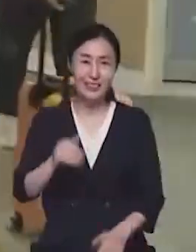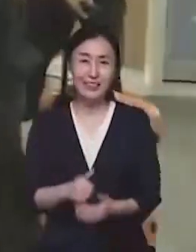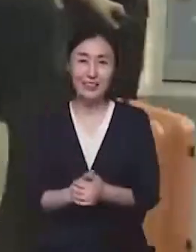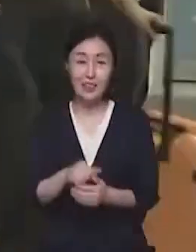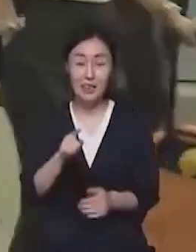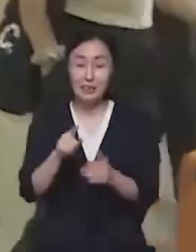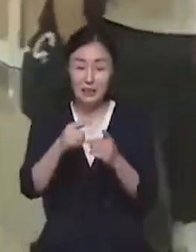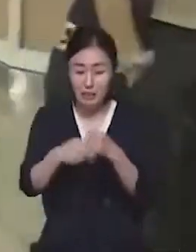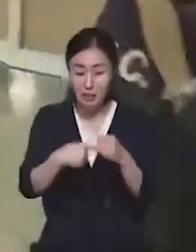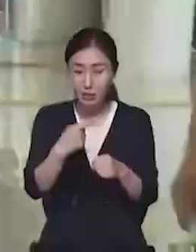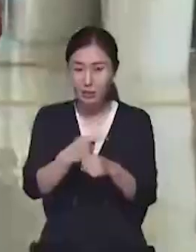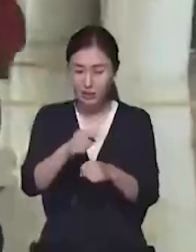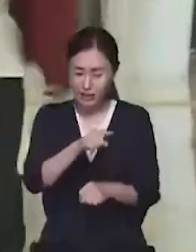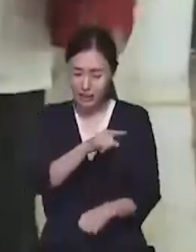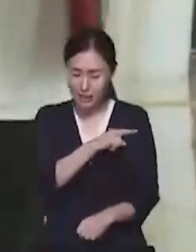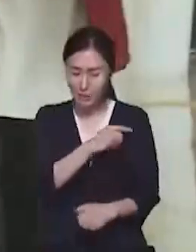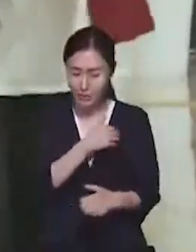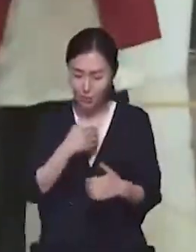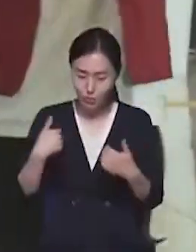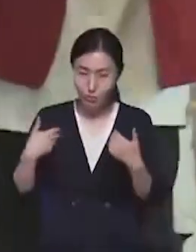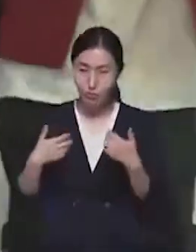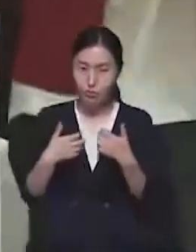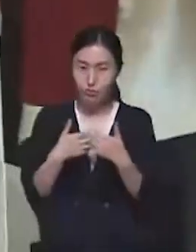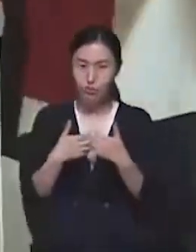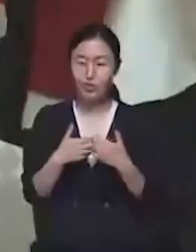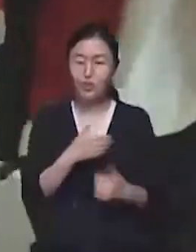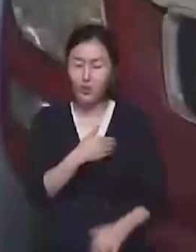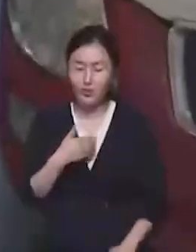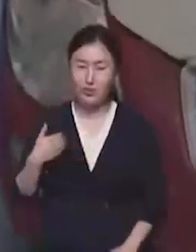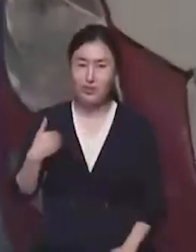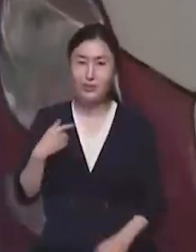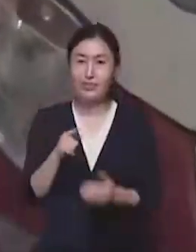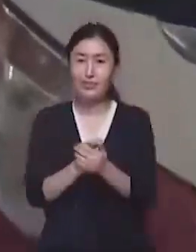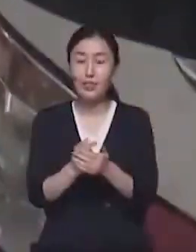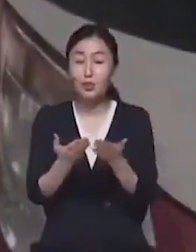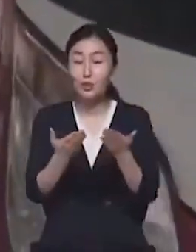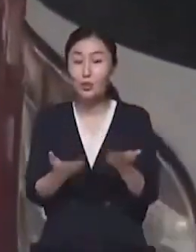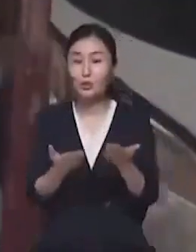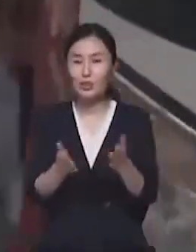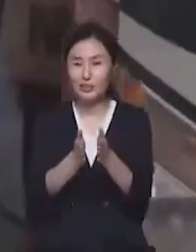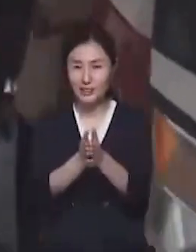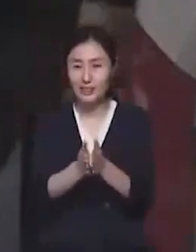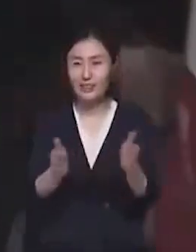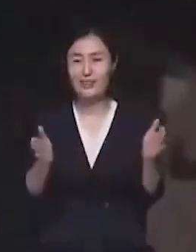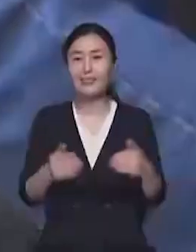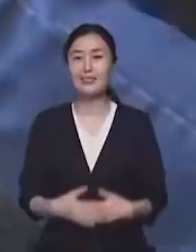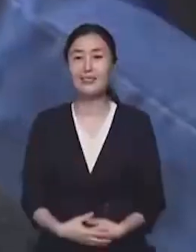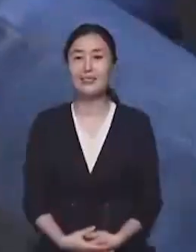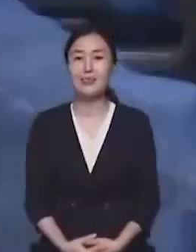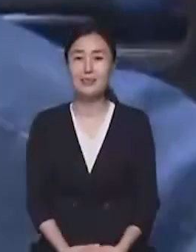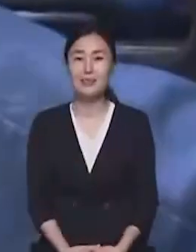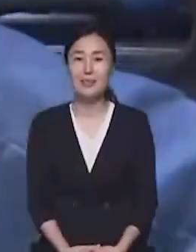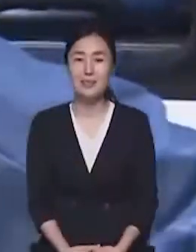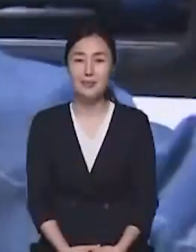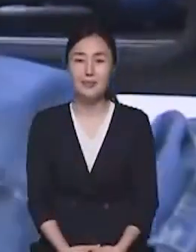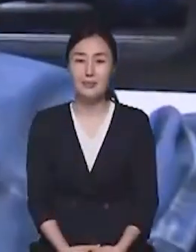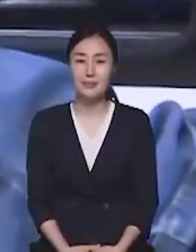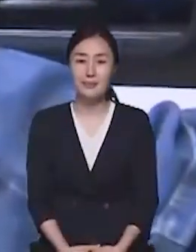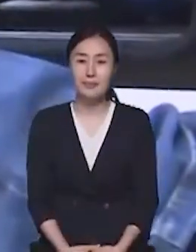한 해 중 가장 풍요롭고 넉넉하다는 한가위 연휴에 막이 올랐습니다 KBC 조인정입니다